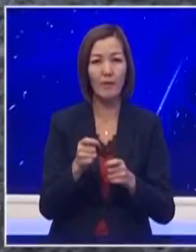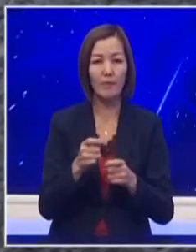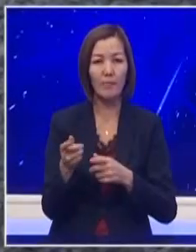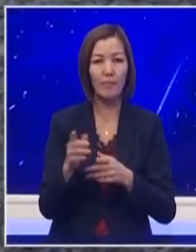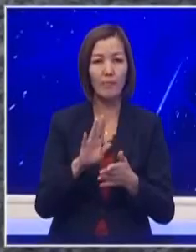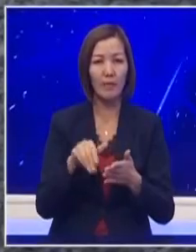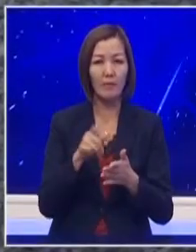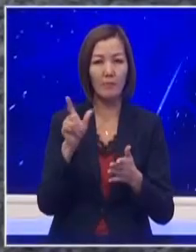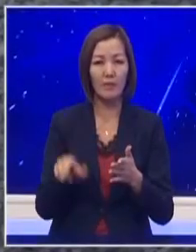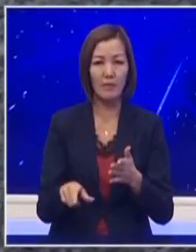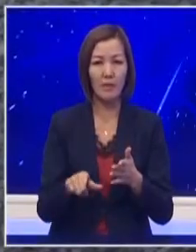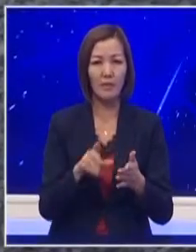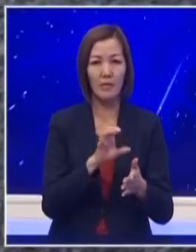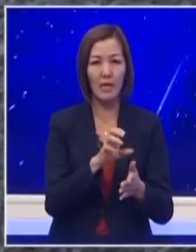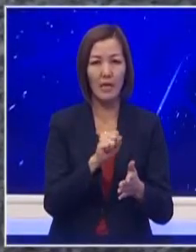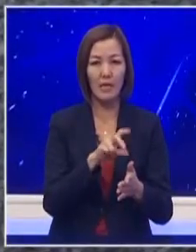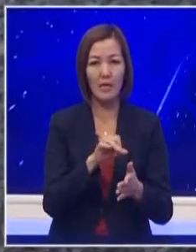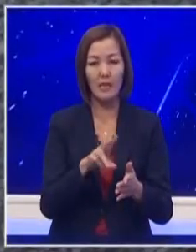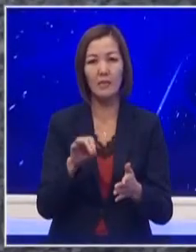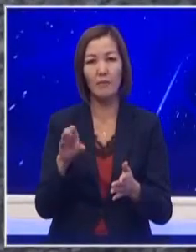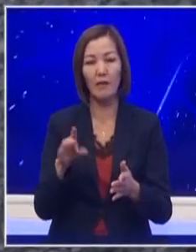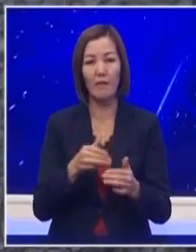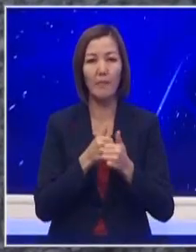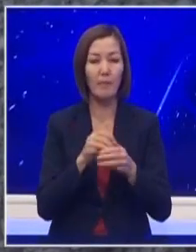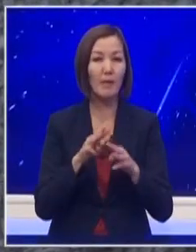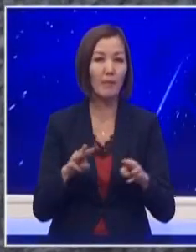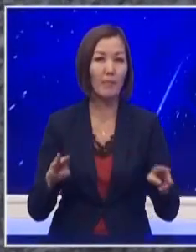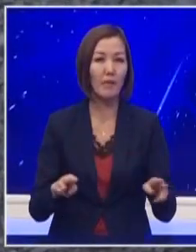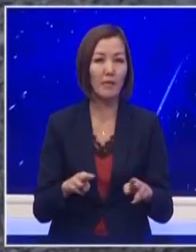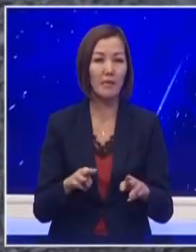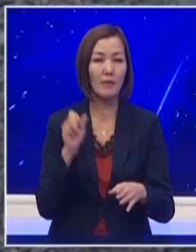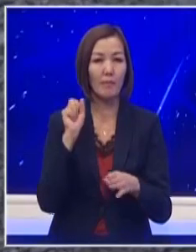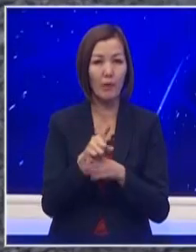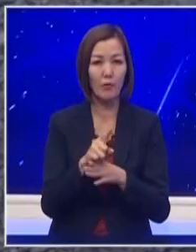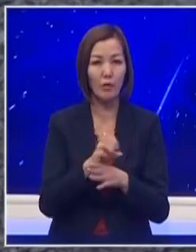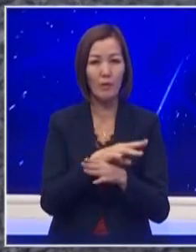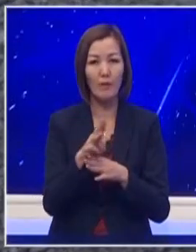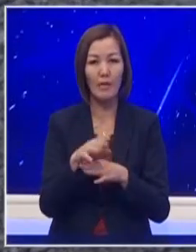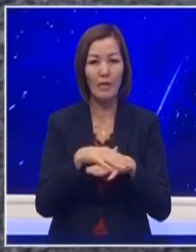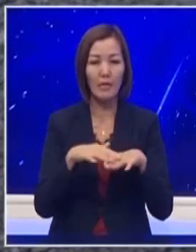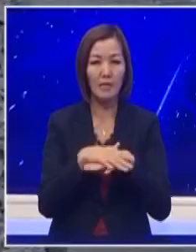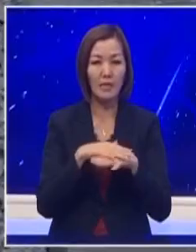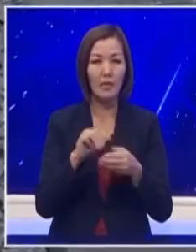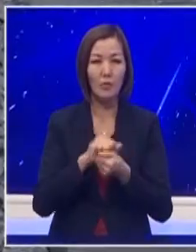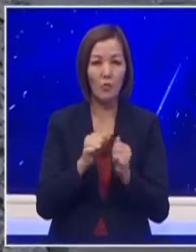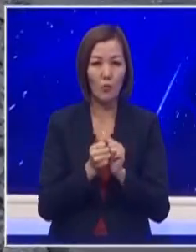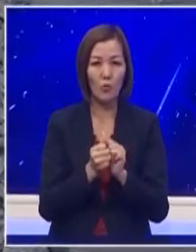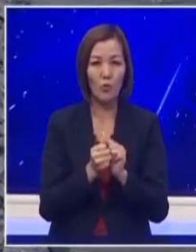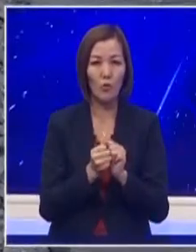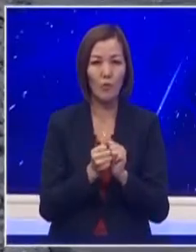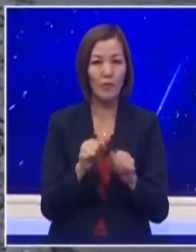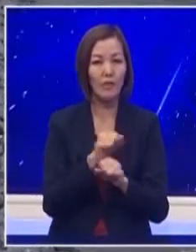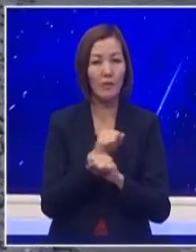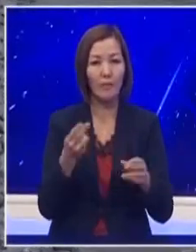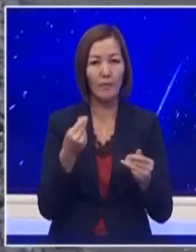под председательством алихана Исмаилова премьер-министр Республики говорят поручений по обеспечению населения углем и